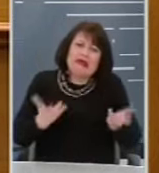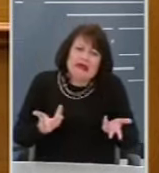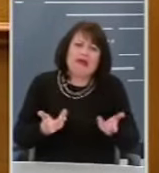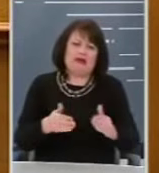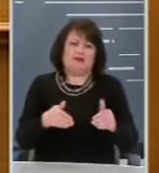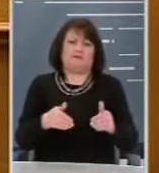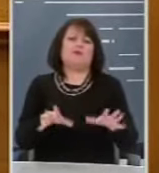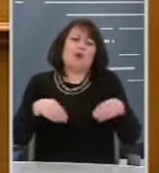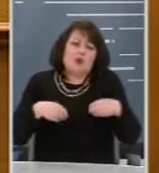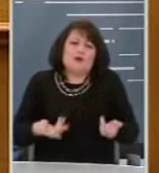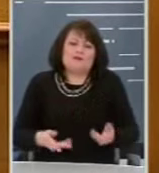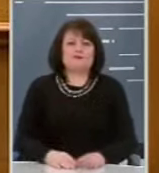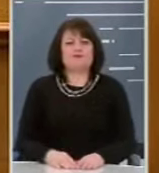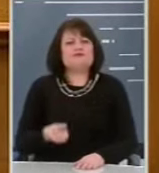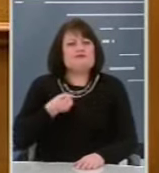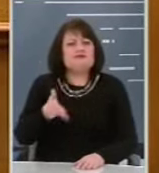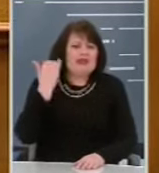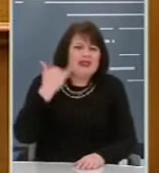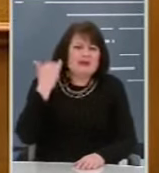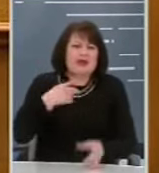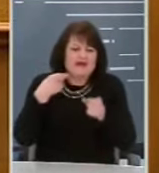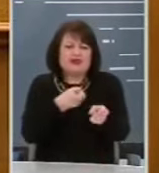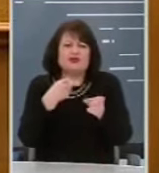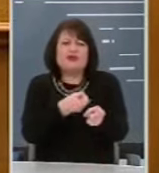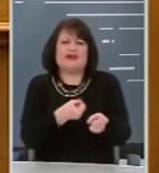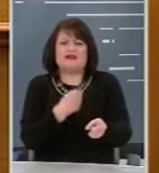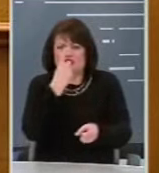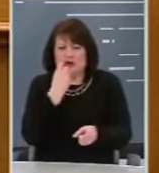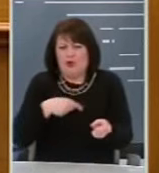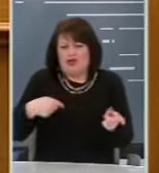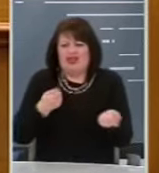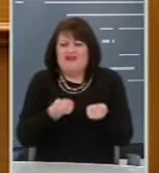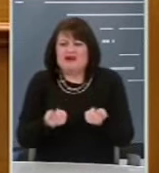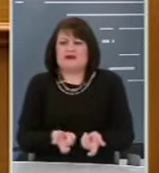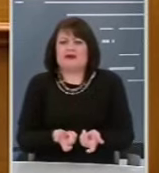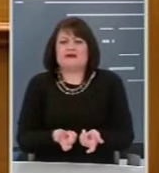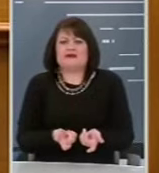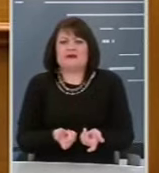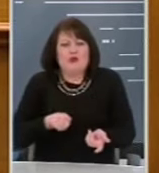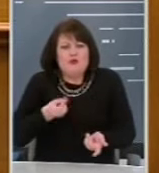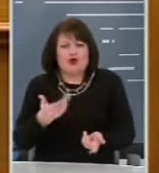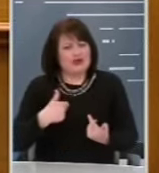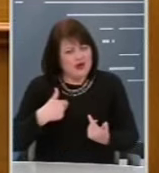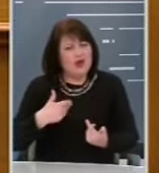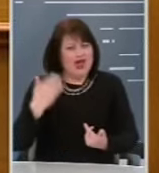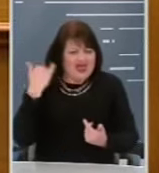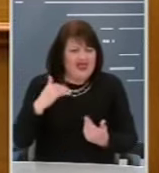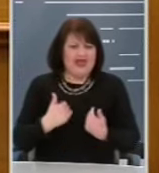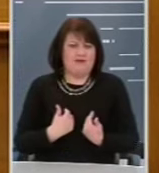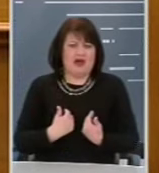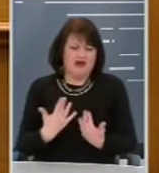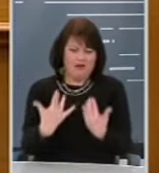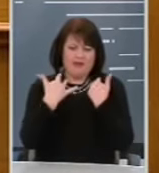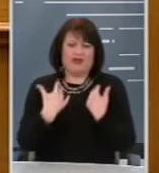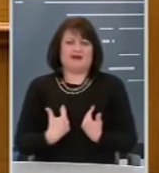πόσοι από σας εδώ μέσα δεν υπήρξατε θύματα αυτής της εκβιαστικής πολιτικής τακτικής εγώ πάντως υπήρξα αγνοούσαν